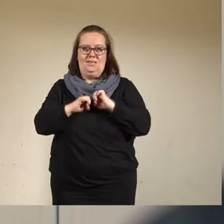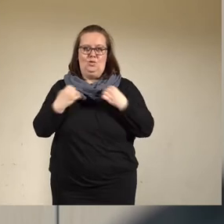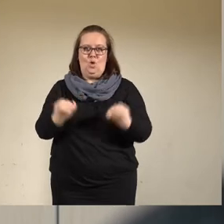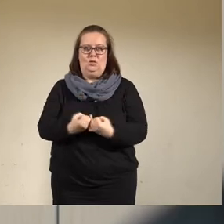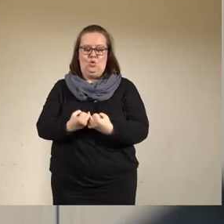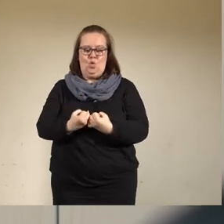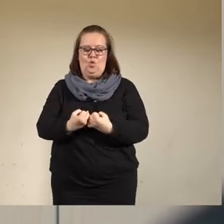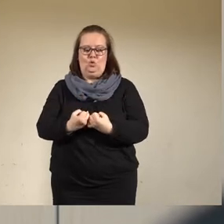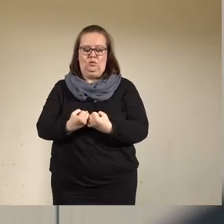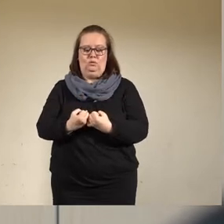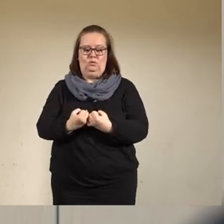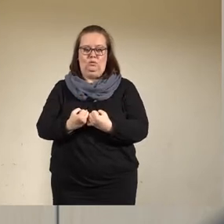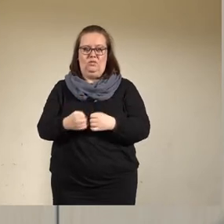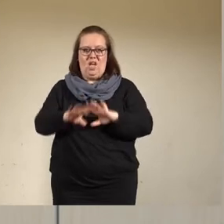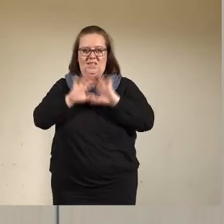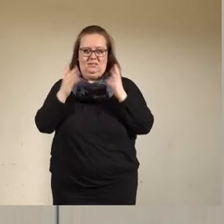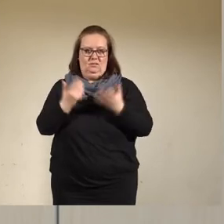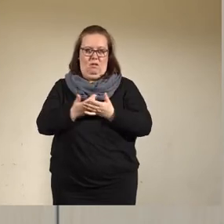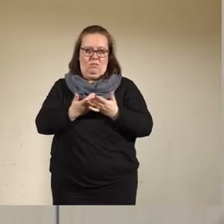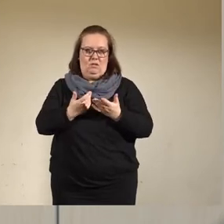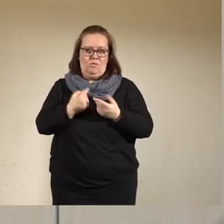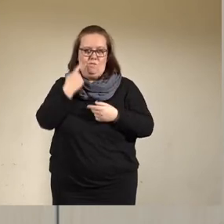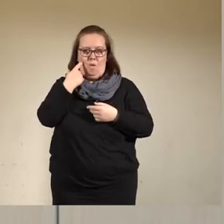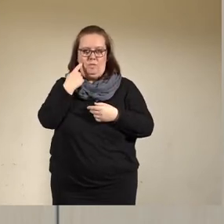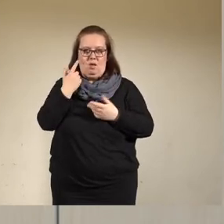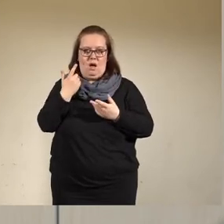Corona-Situation, da insbesondere